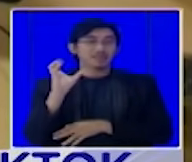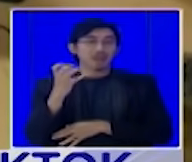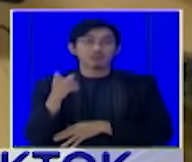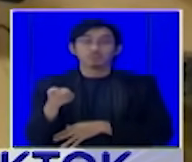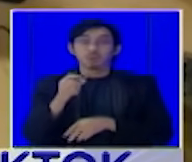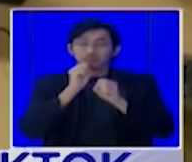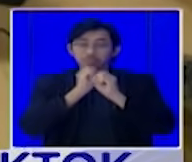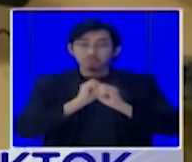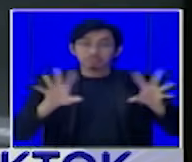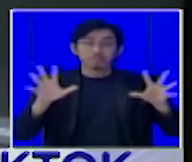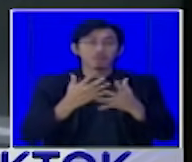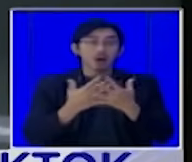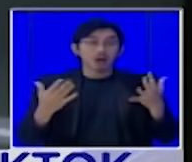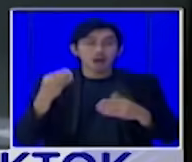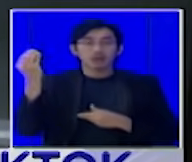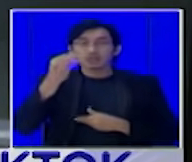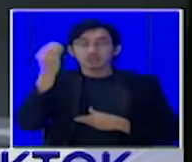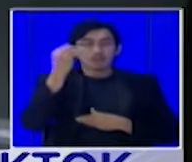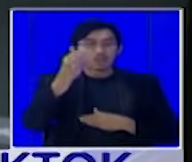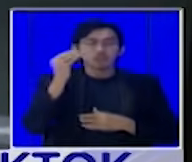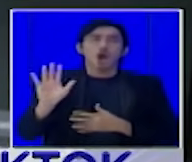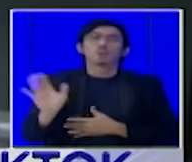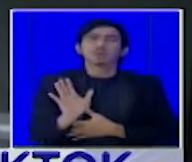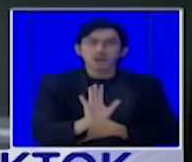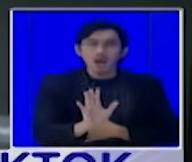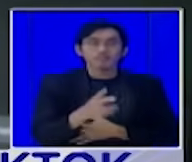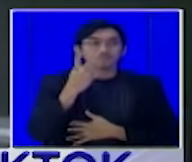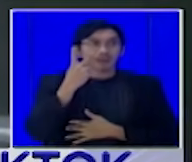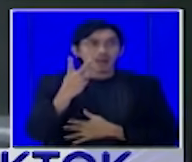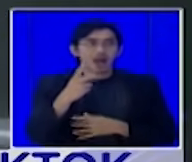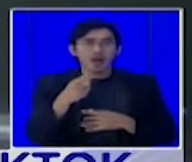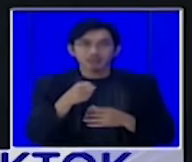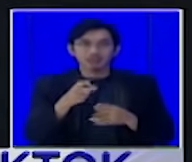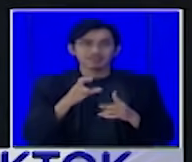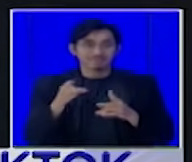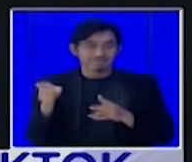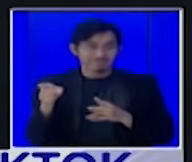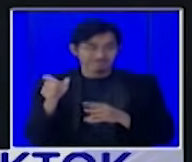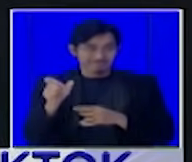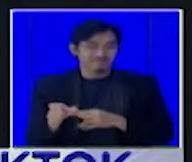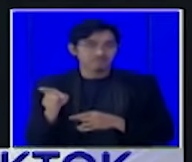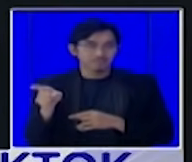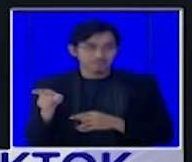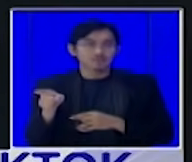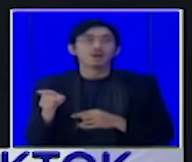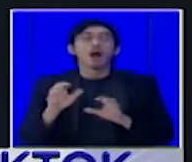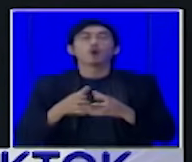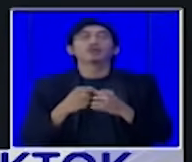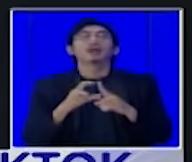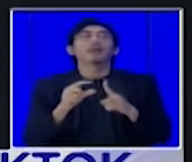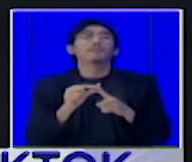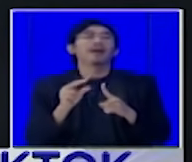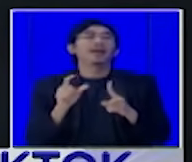kurang lebih 56 detik itu, tampak Dede Rohana, seorang anggota DPRD dari Partai PAN, mengajak warga Banten untuk